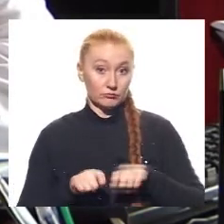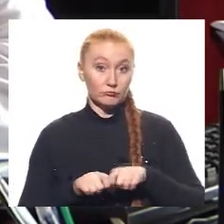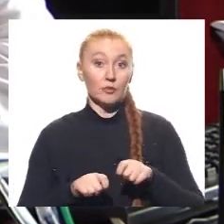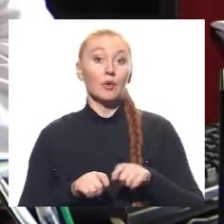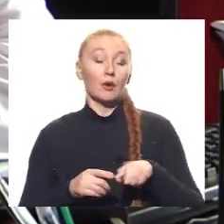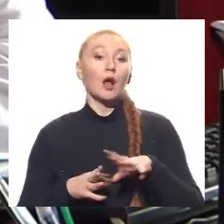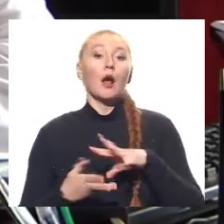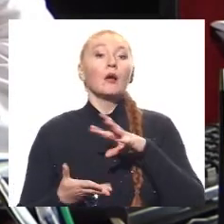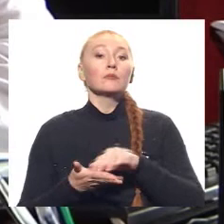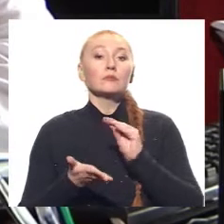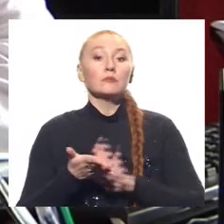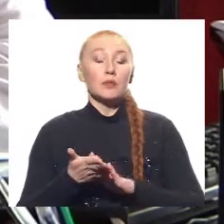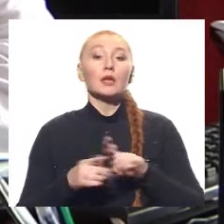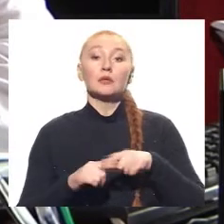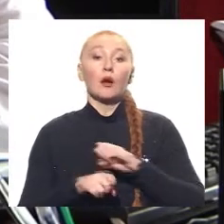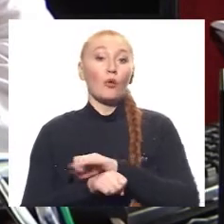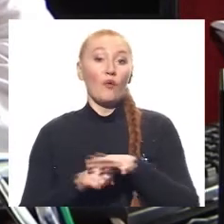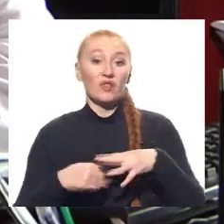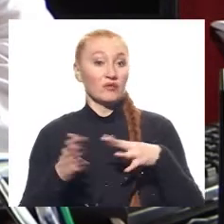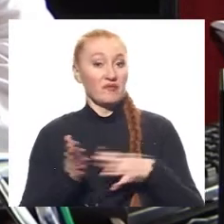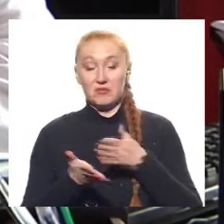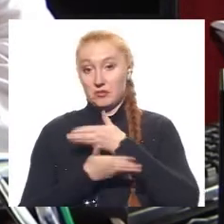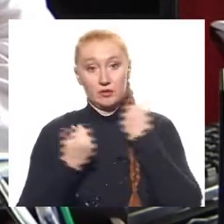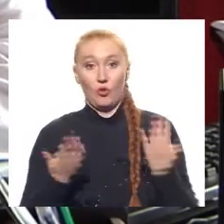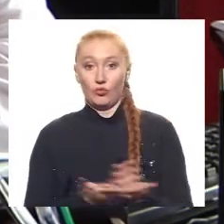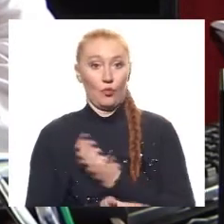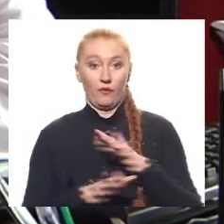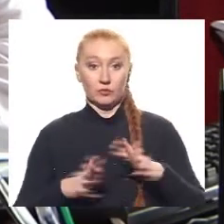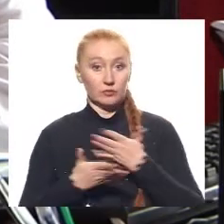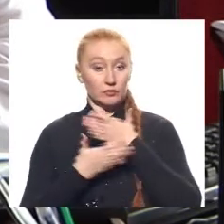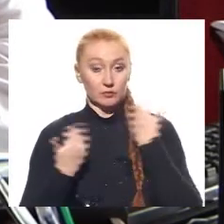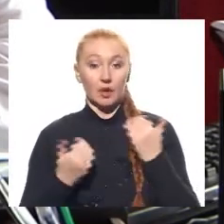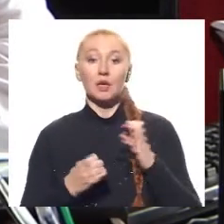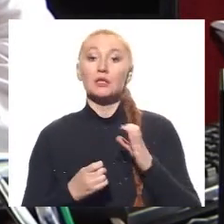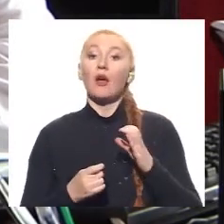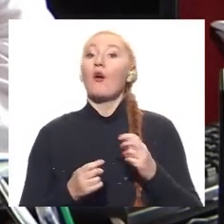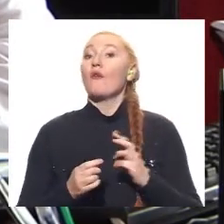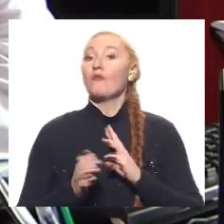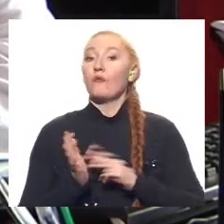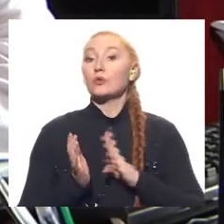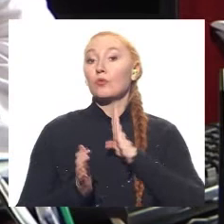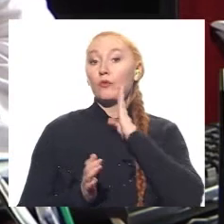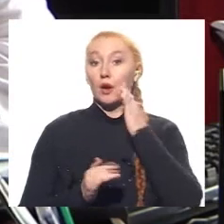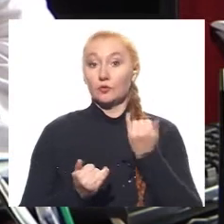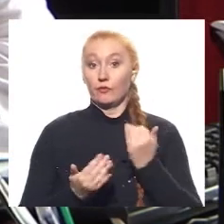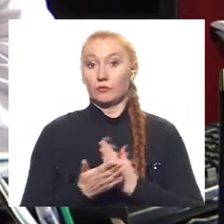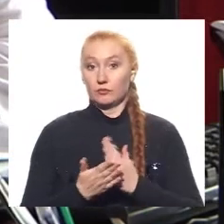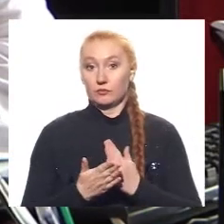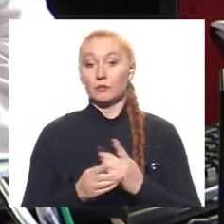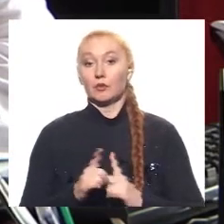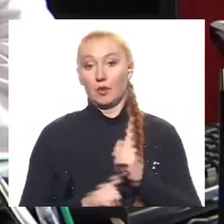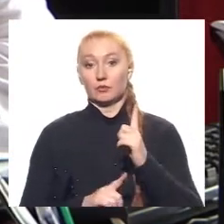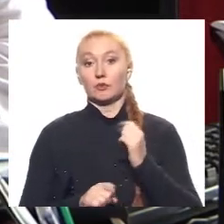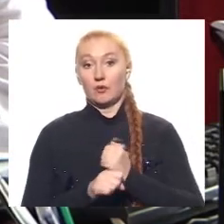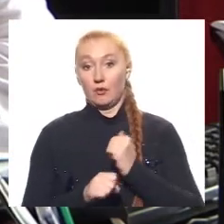Даних за COVID-19 не виявлено нових. З 8 ранку сьогоднішнього дня починаємо роботу